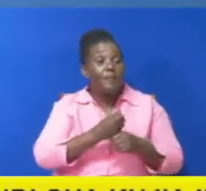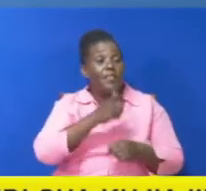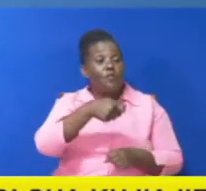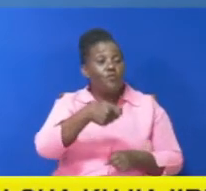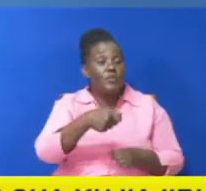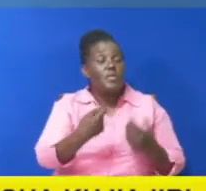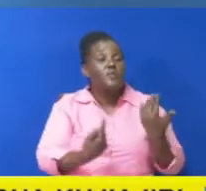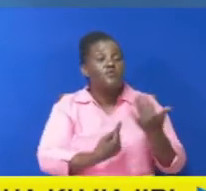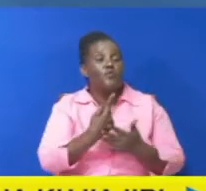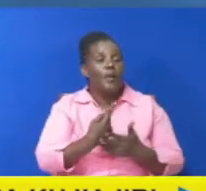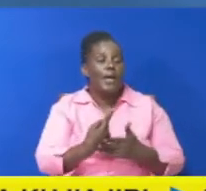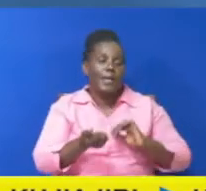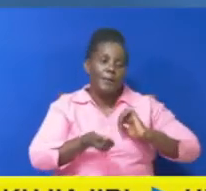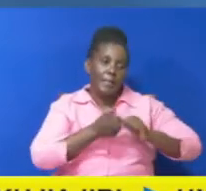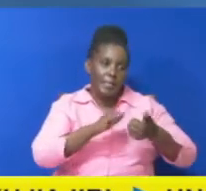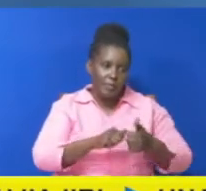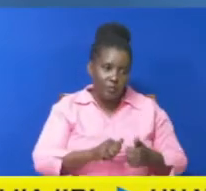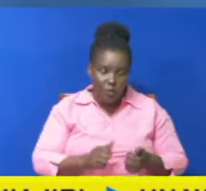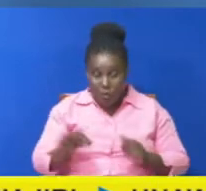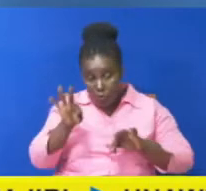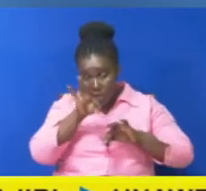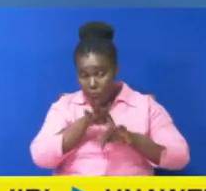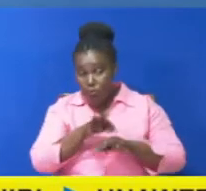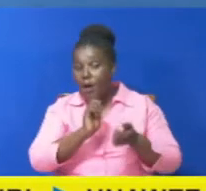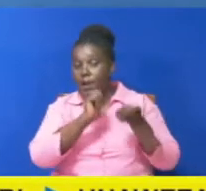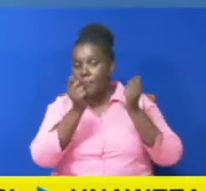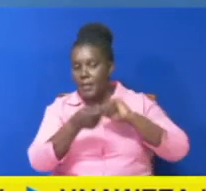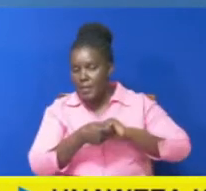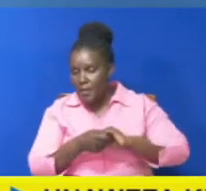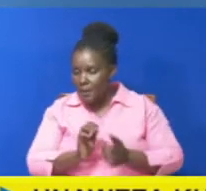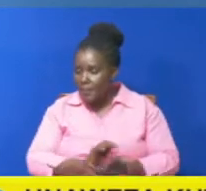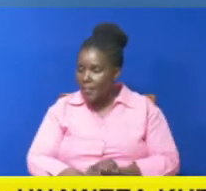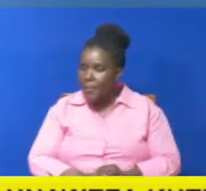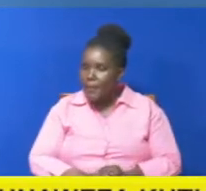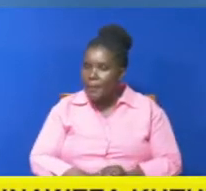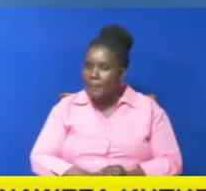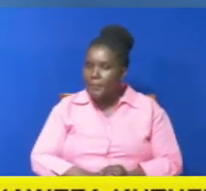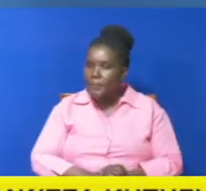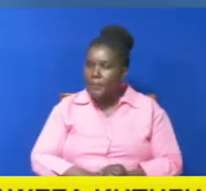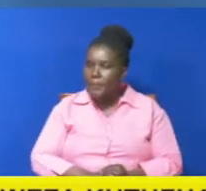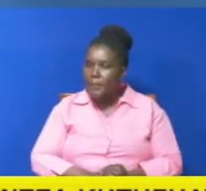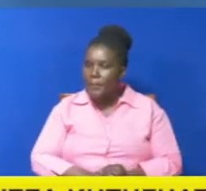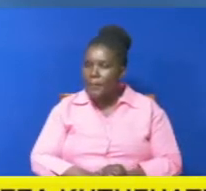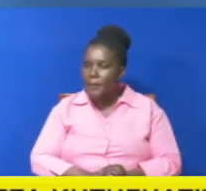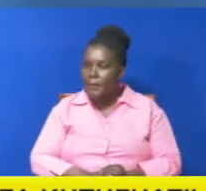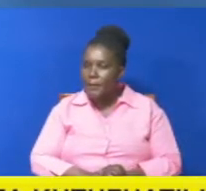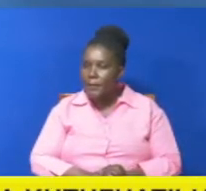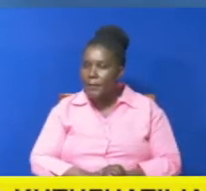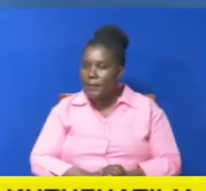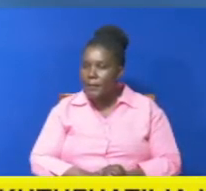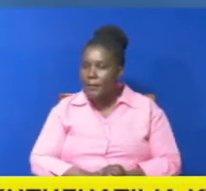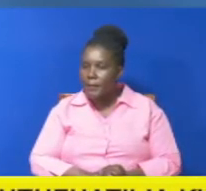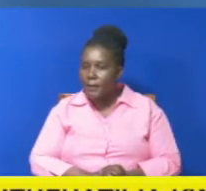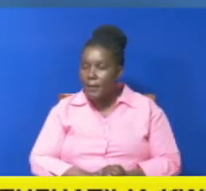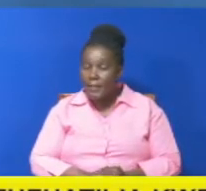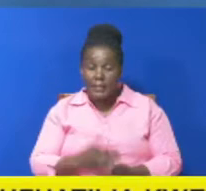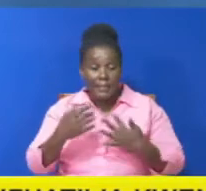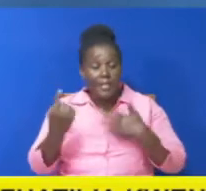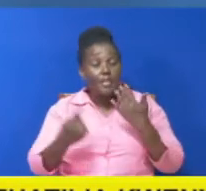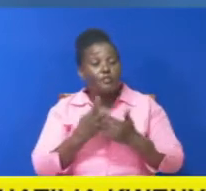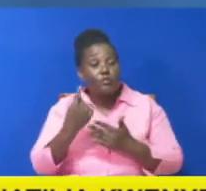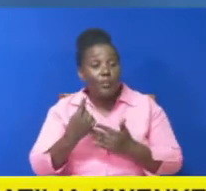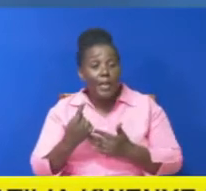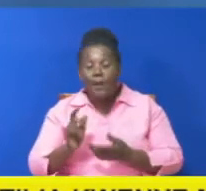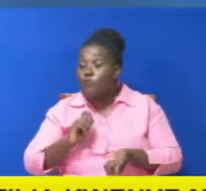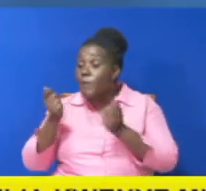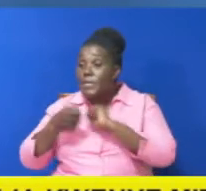lakini akiingia ndani ana uwezo wa kubadilika. Lakini akiingia ndani hatakuwa na uwezo wa kubadilika, ndipo tunapopelekea mauaji ya kila